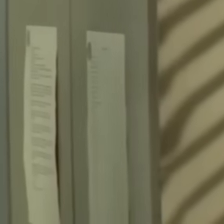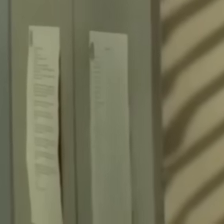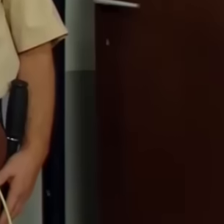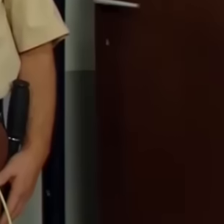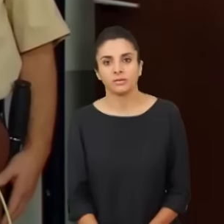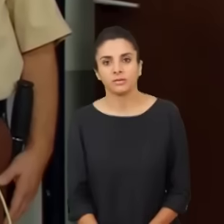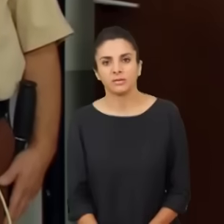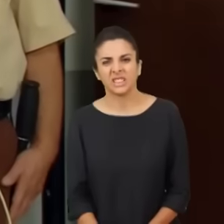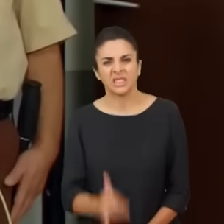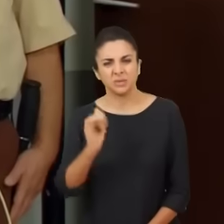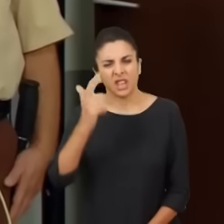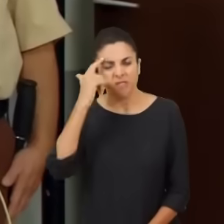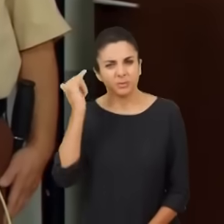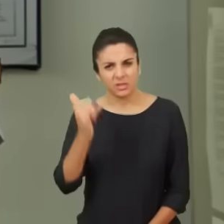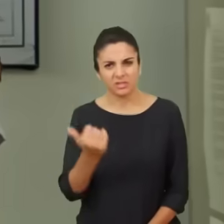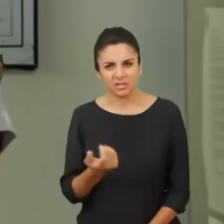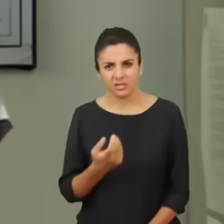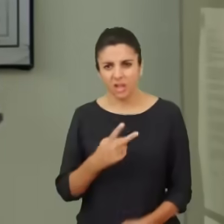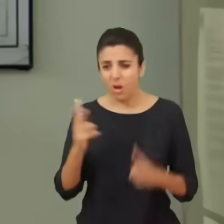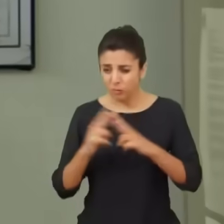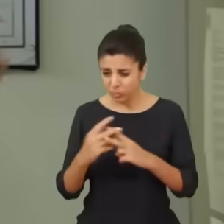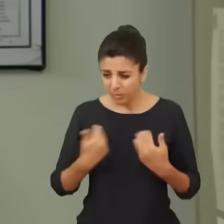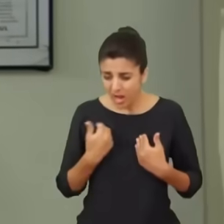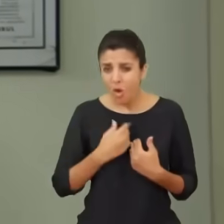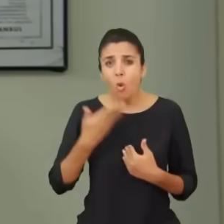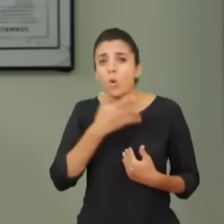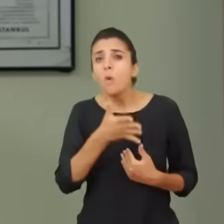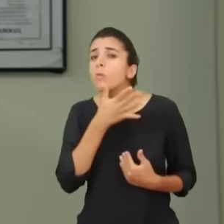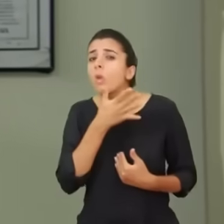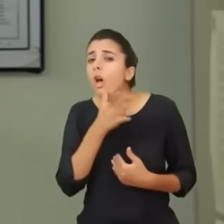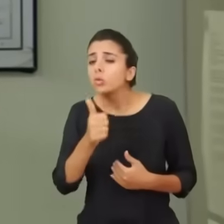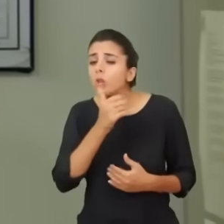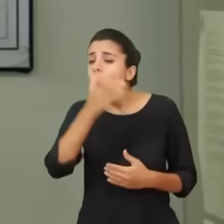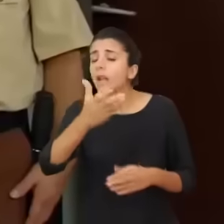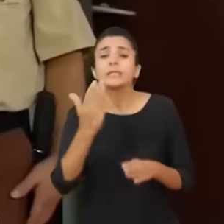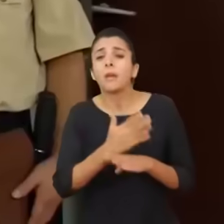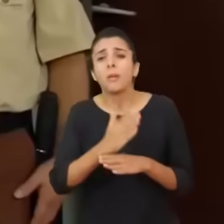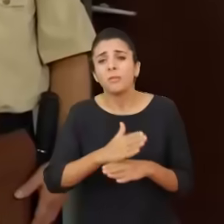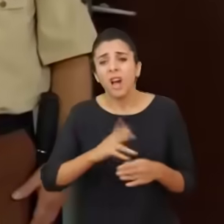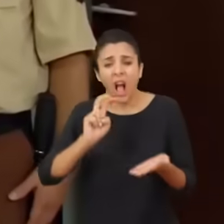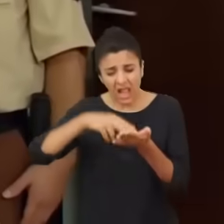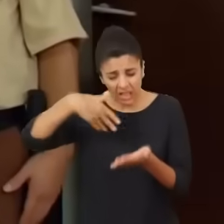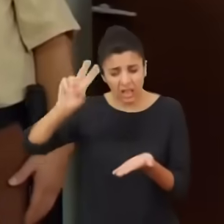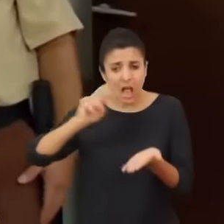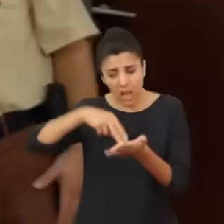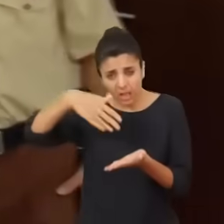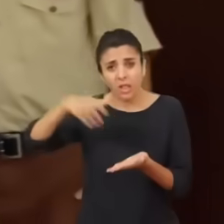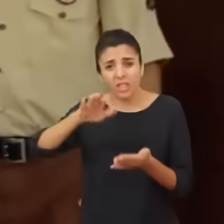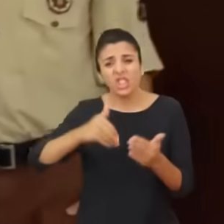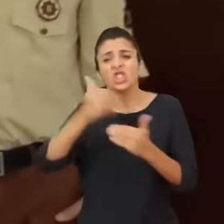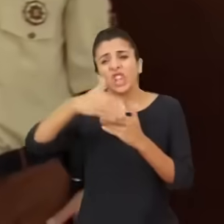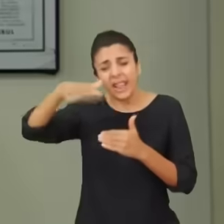Sepet kapalı uçak. Başkomiserim oruç. Kalk kendine ardından iftarın en geç açıldığı yeri beğen Selahattin. Kalk. Ya